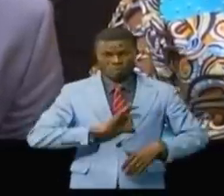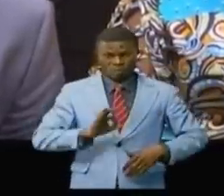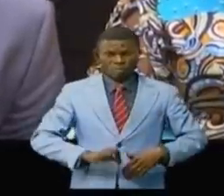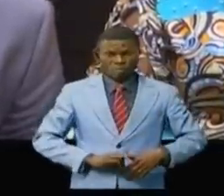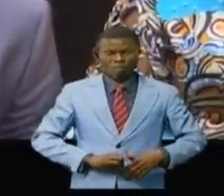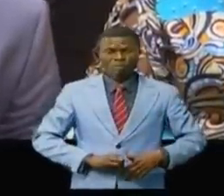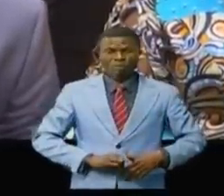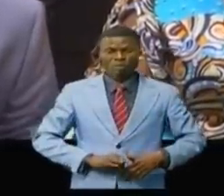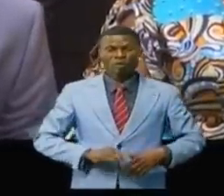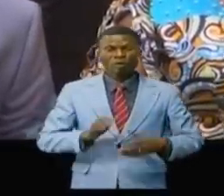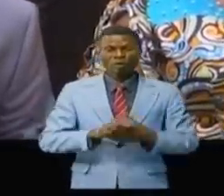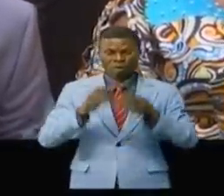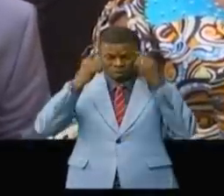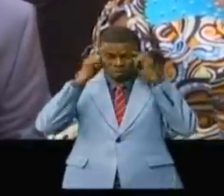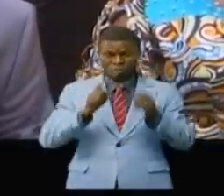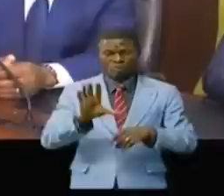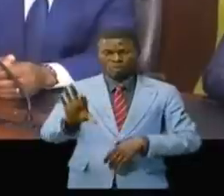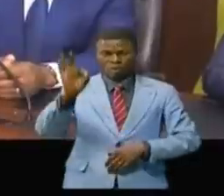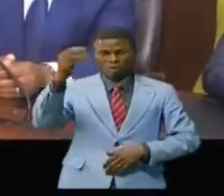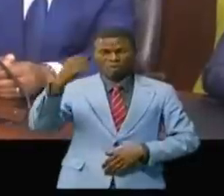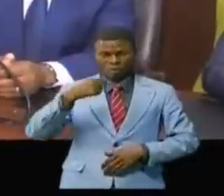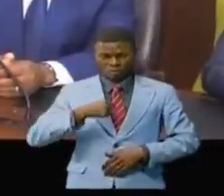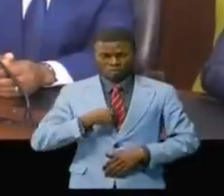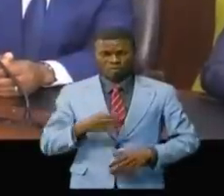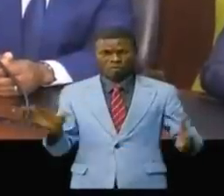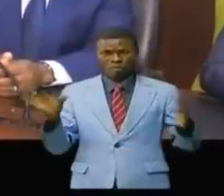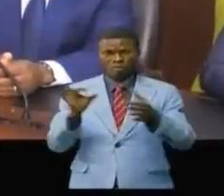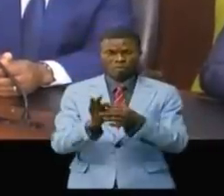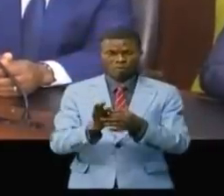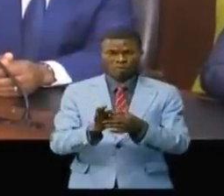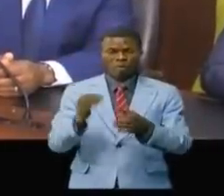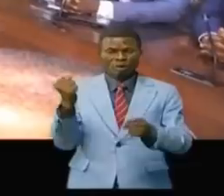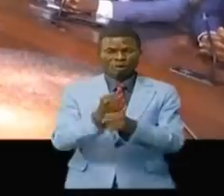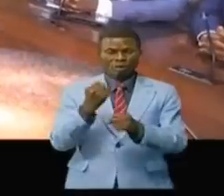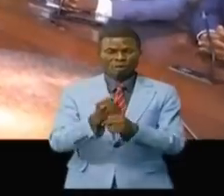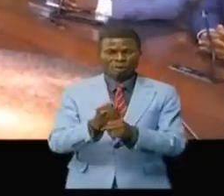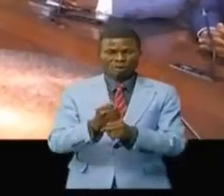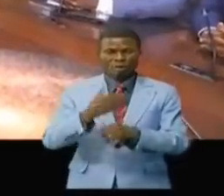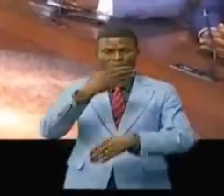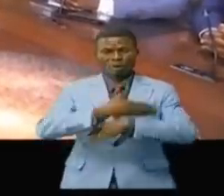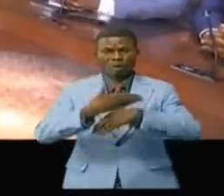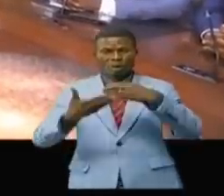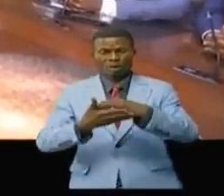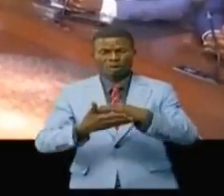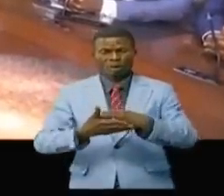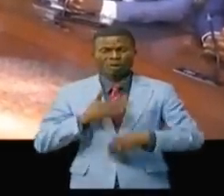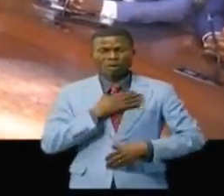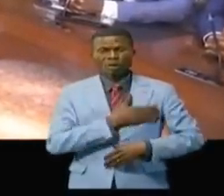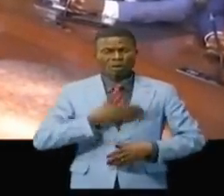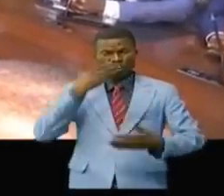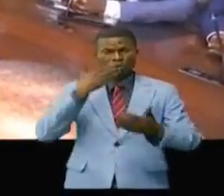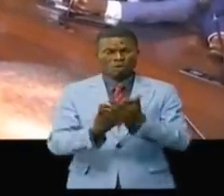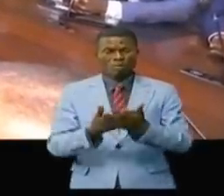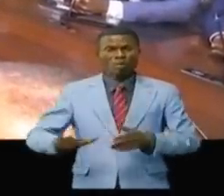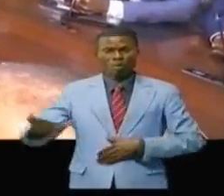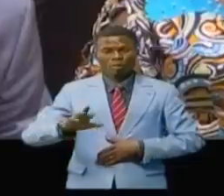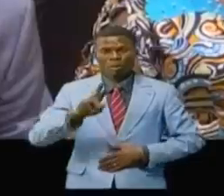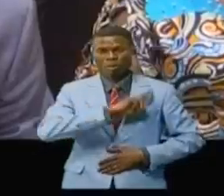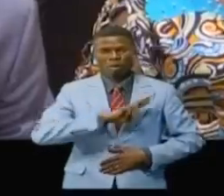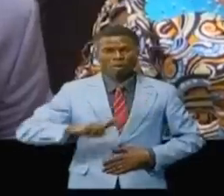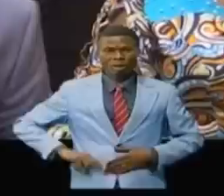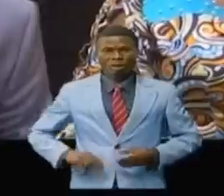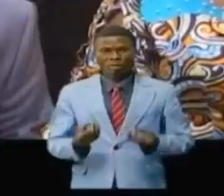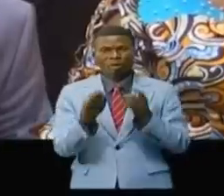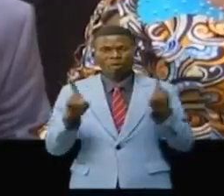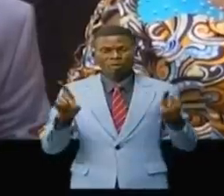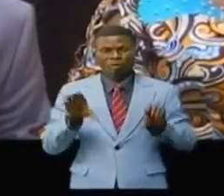tenu à m'associer à l'œuvre de la reconstruction de notre cher et beau pays, la République démocratique du